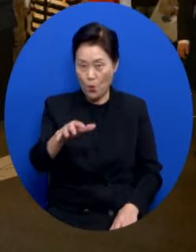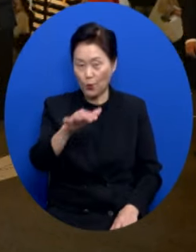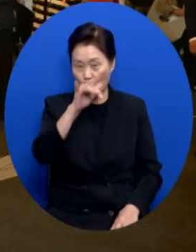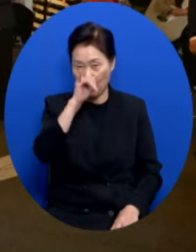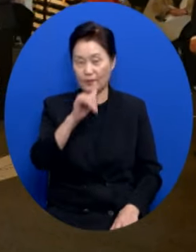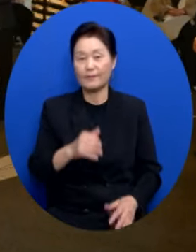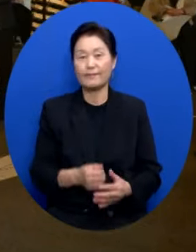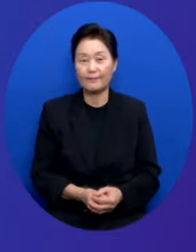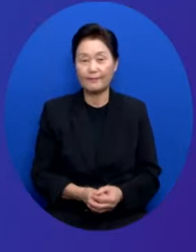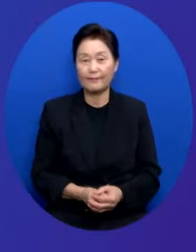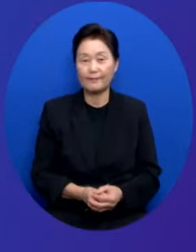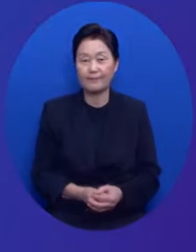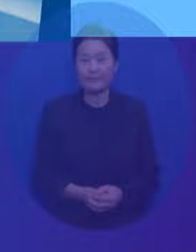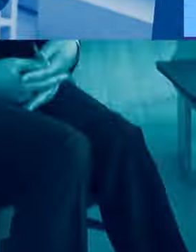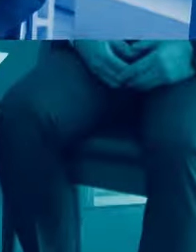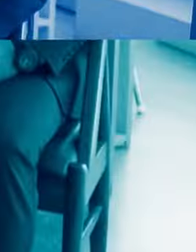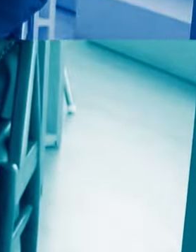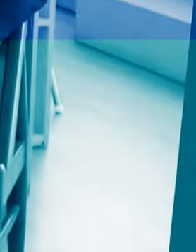반응을 얻었습니다.